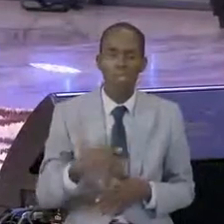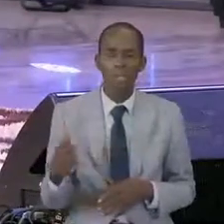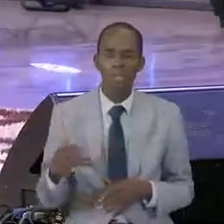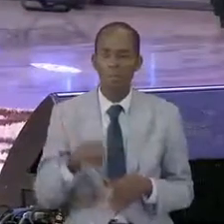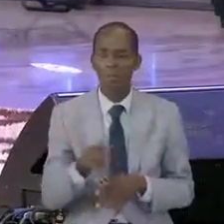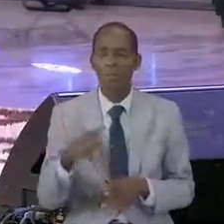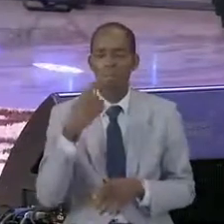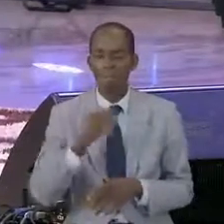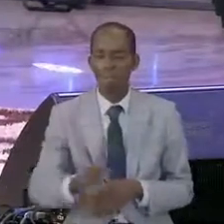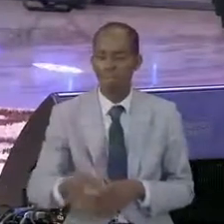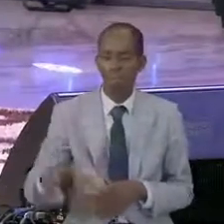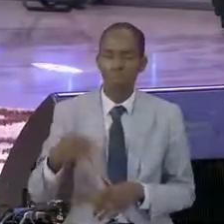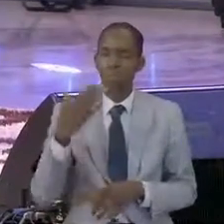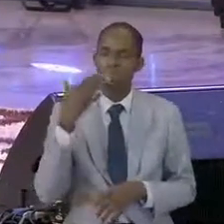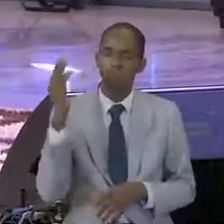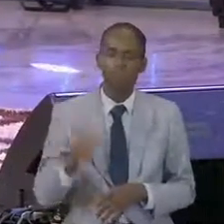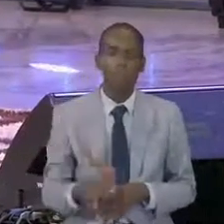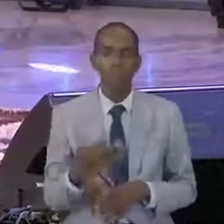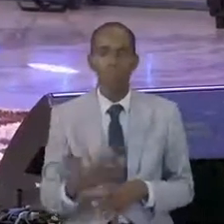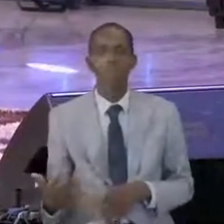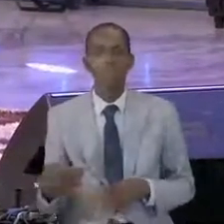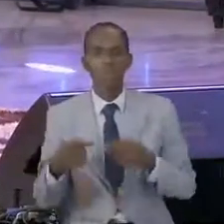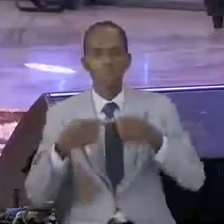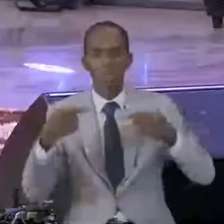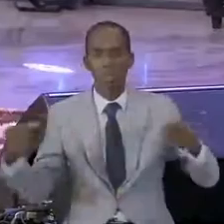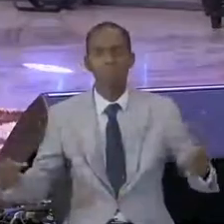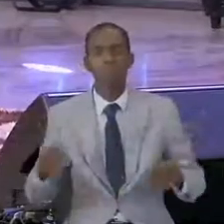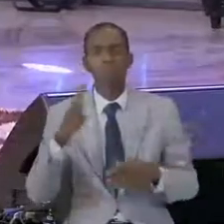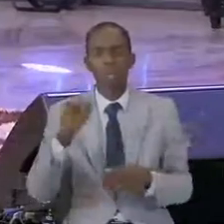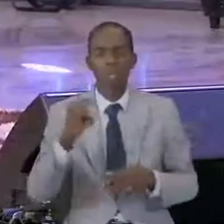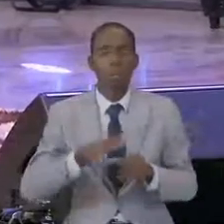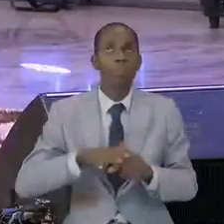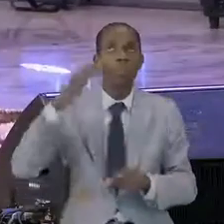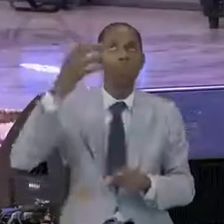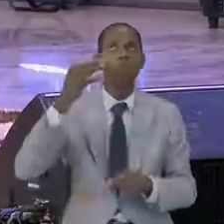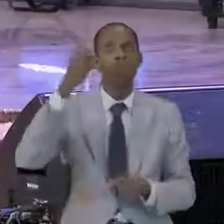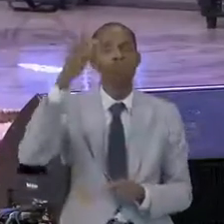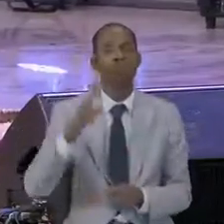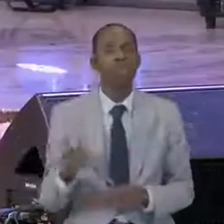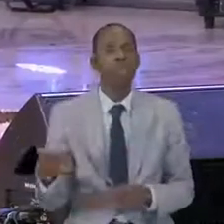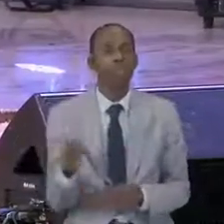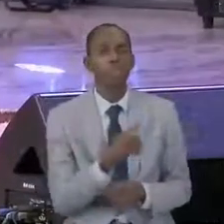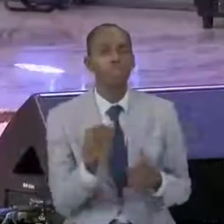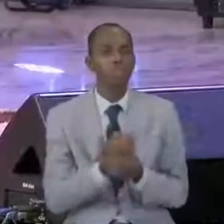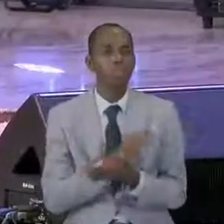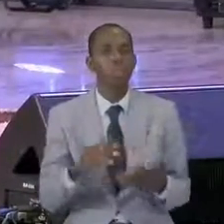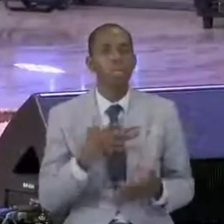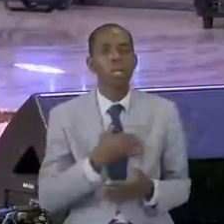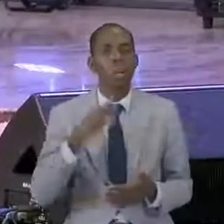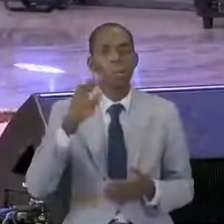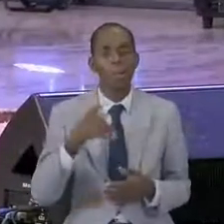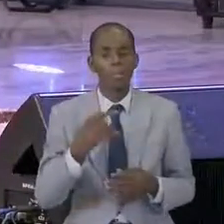l'iniquité ce qui sème la transgression ce qui sème les querelles et le périssent par le souffle de Dieu